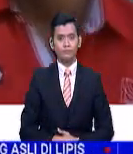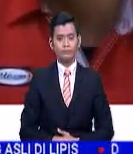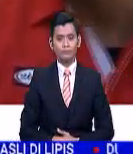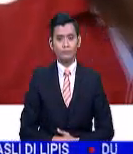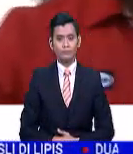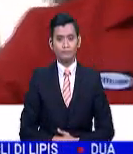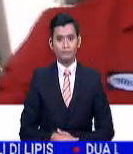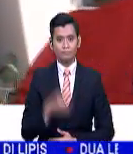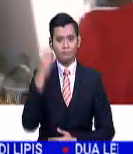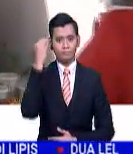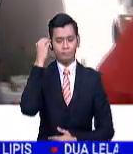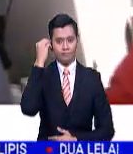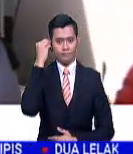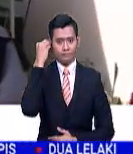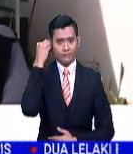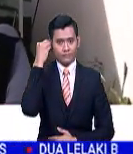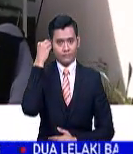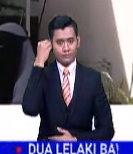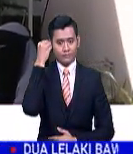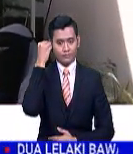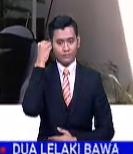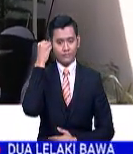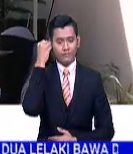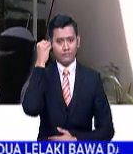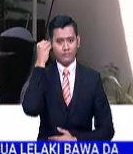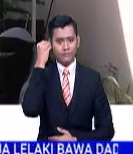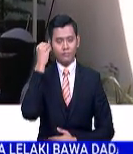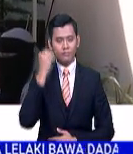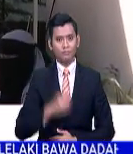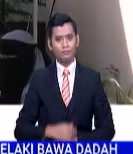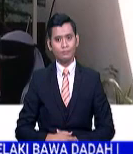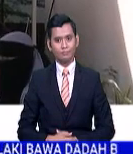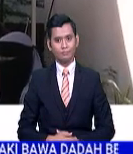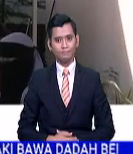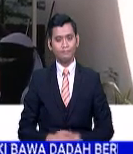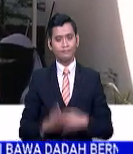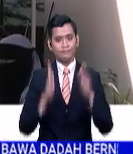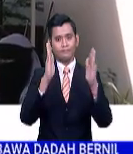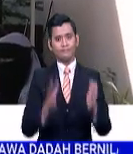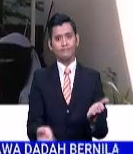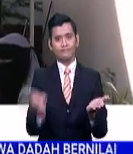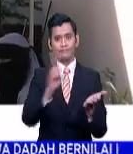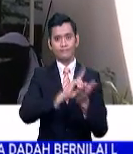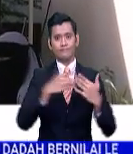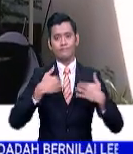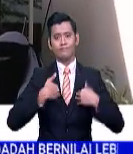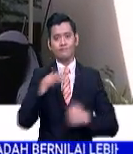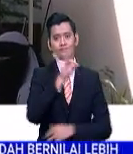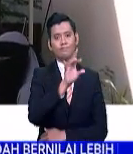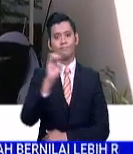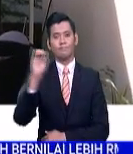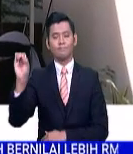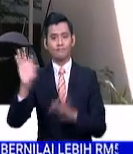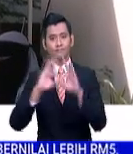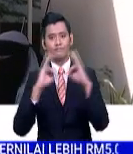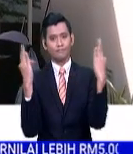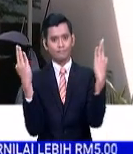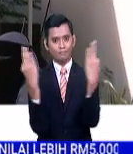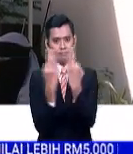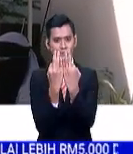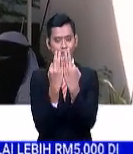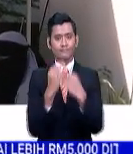Okey, warga asnaf yang berdaftar dengan kelab ada lebih kurang 800 keluarga.